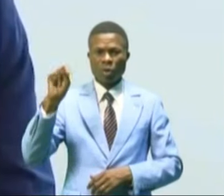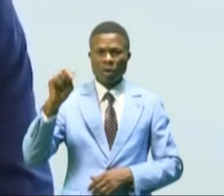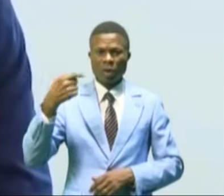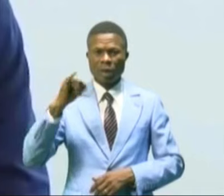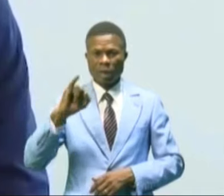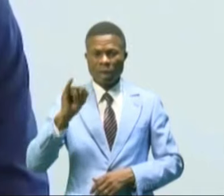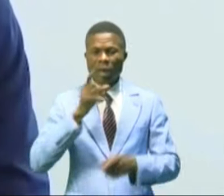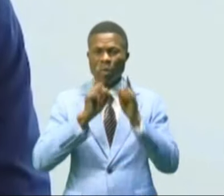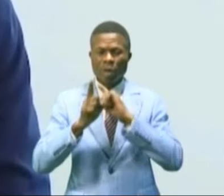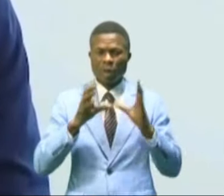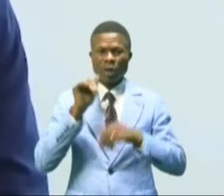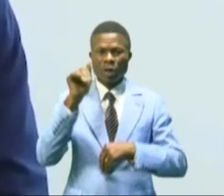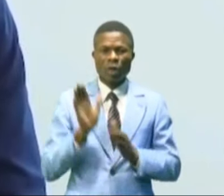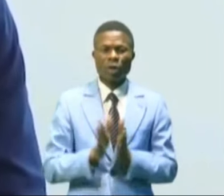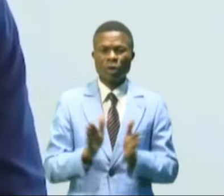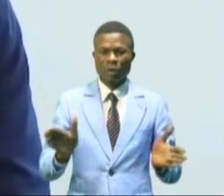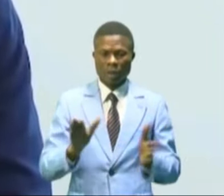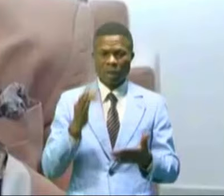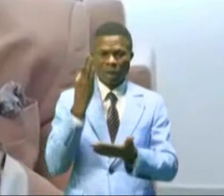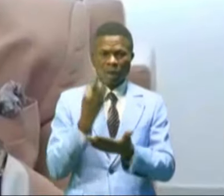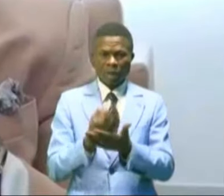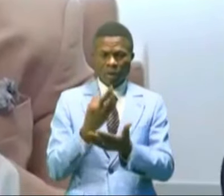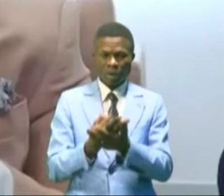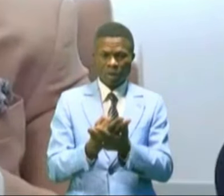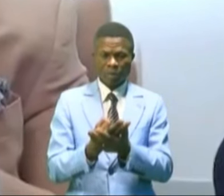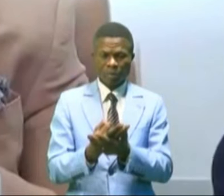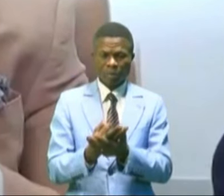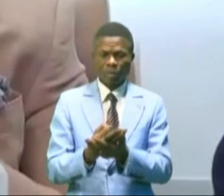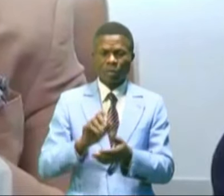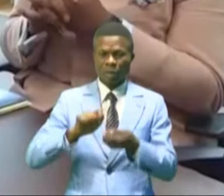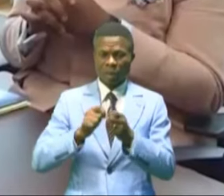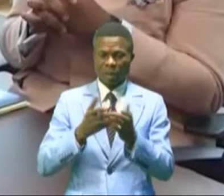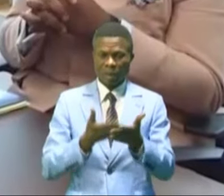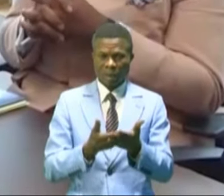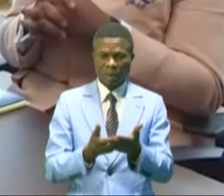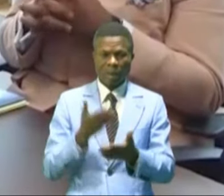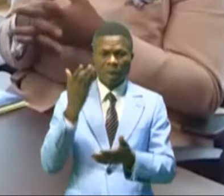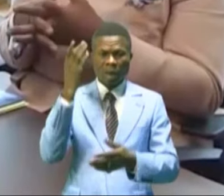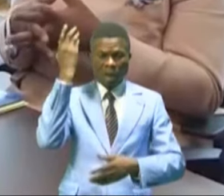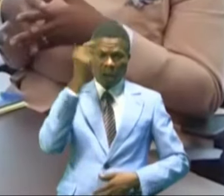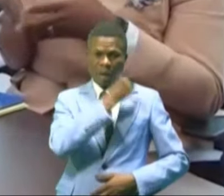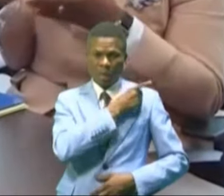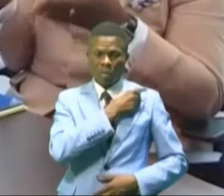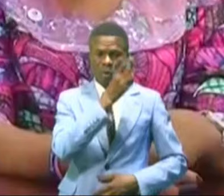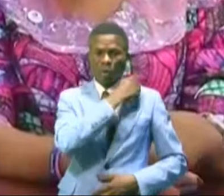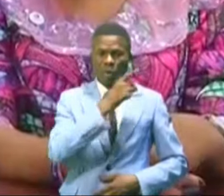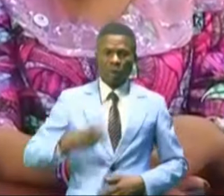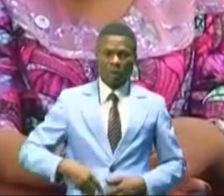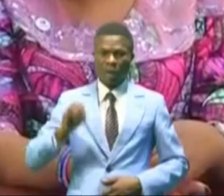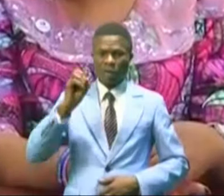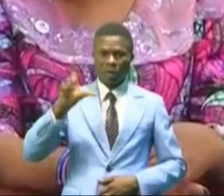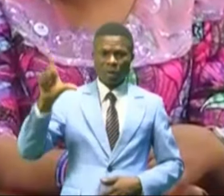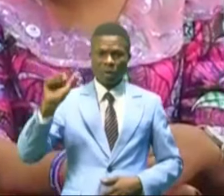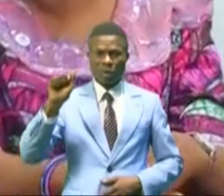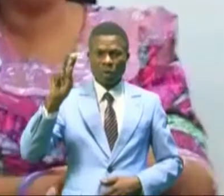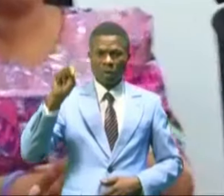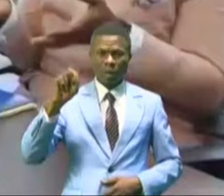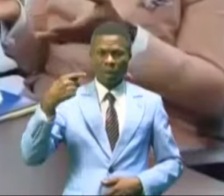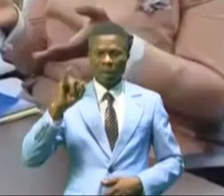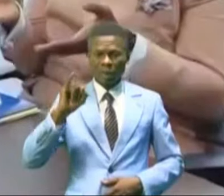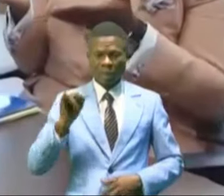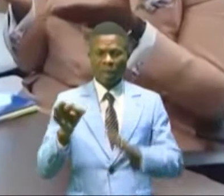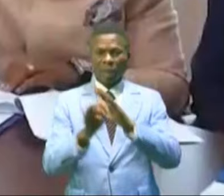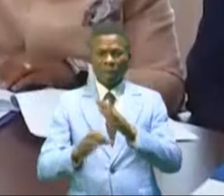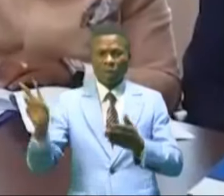échange entre le directeur général du FONAREV, Lucien Lundula, et Paul David Guy Olangui Luleba de la Fondation Olangui,